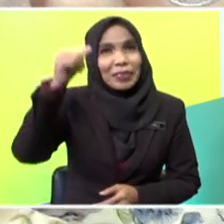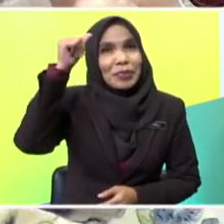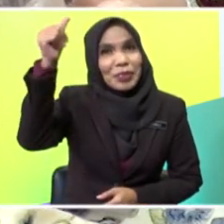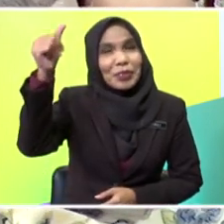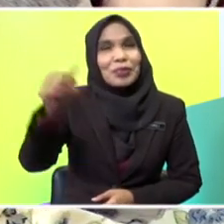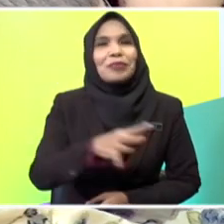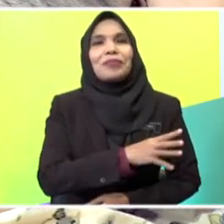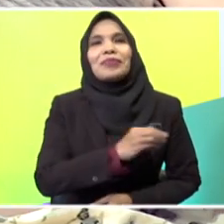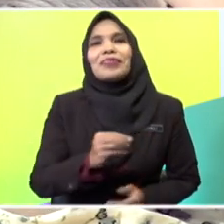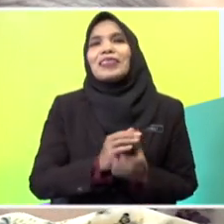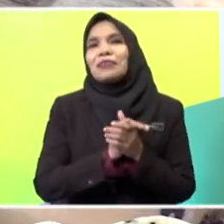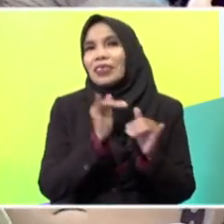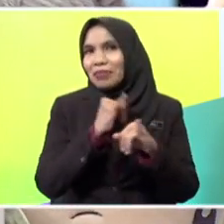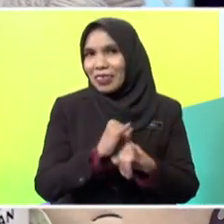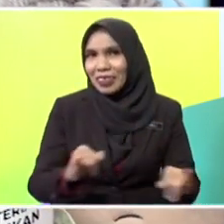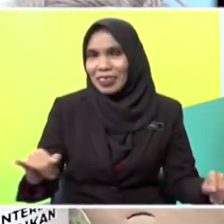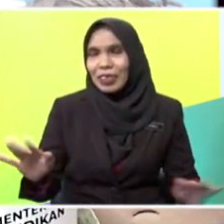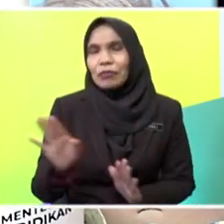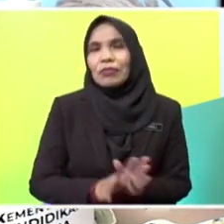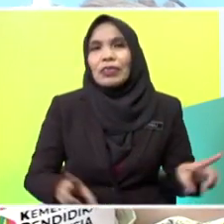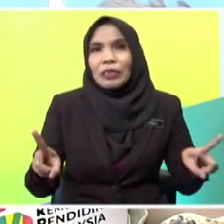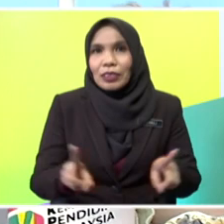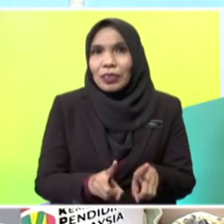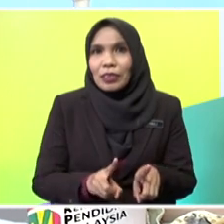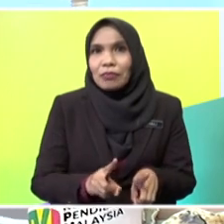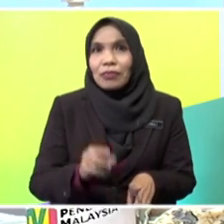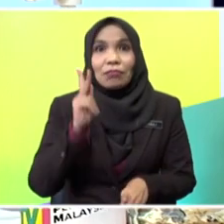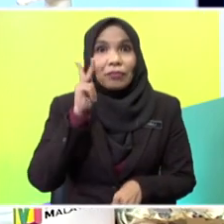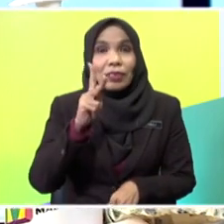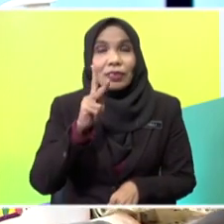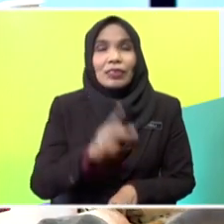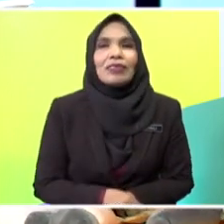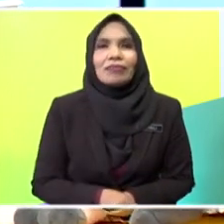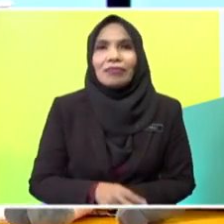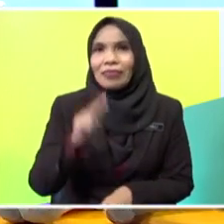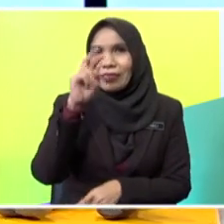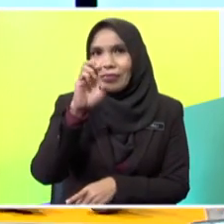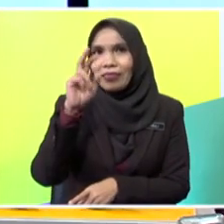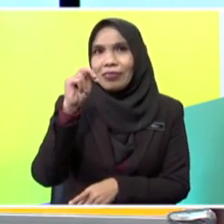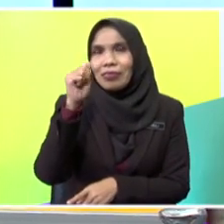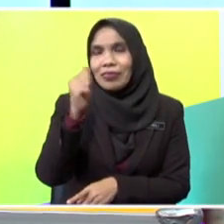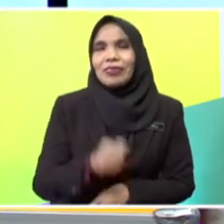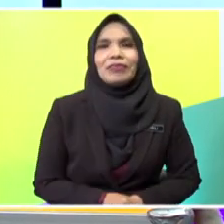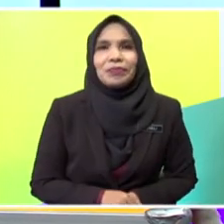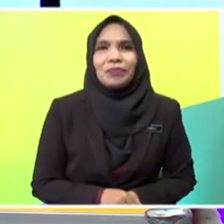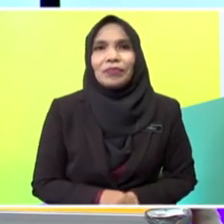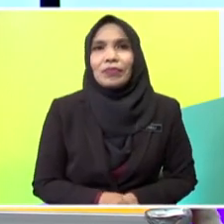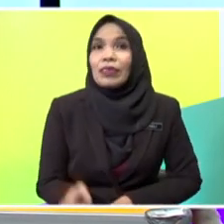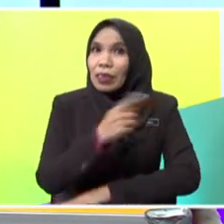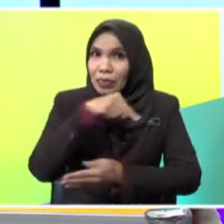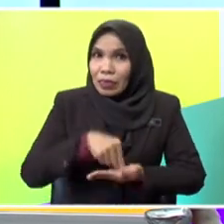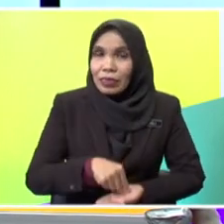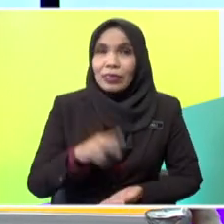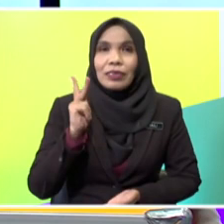Assalamualaikum dan salam sejahtera bersama saya Hazrina Kasim. Pastinya hari ini kita akan